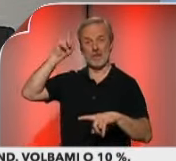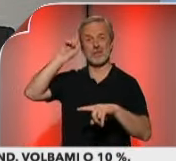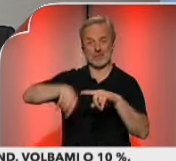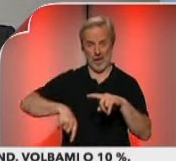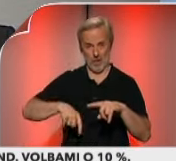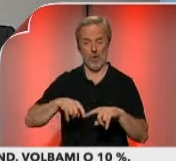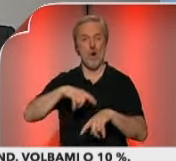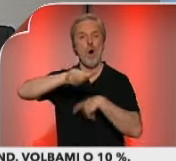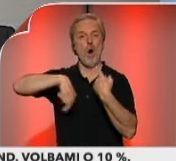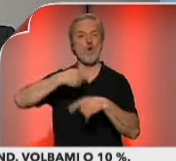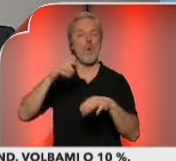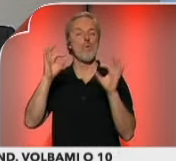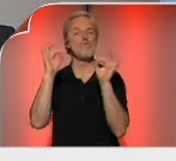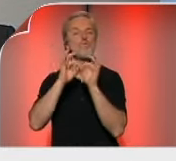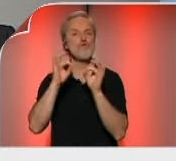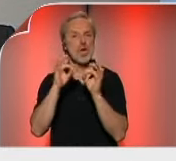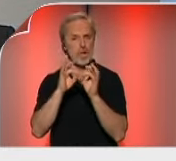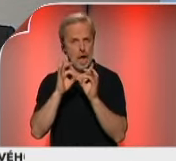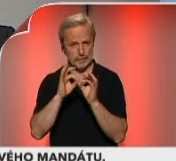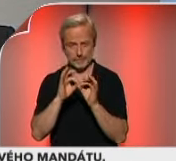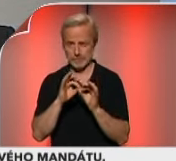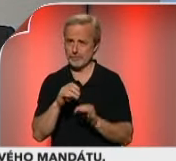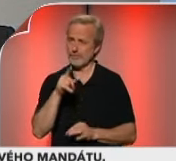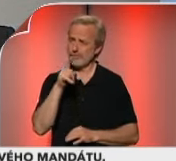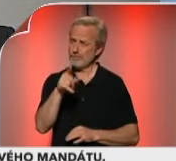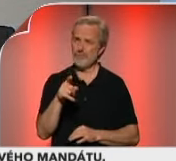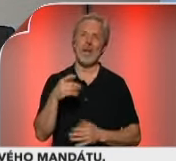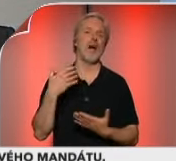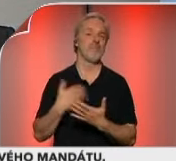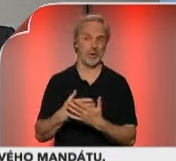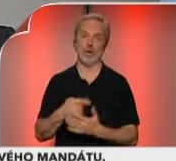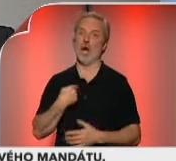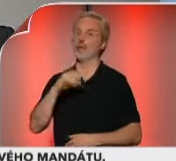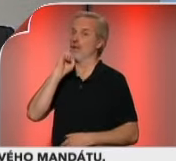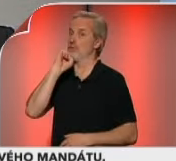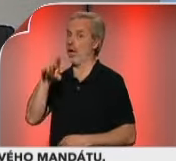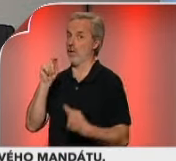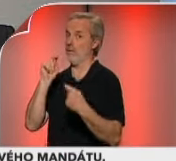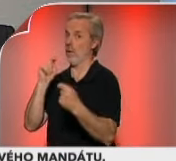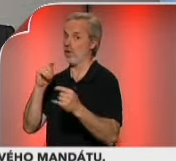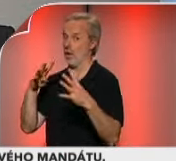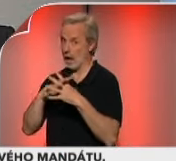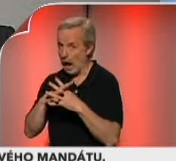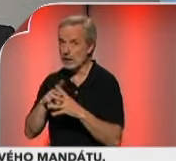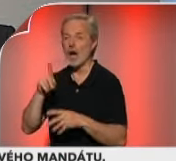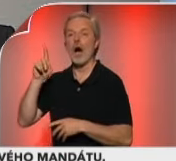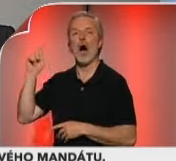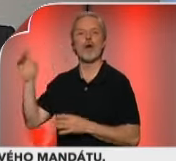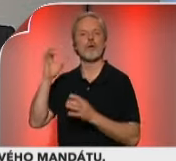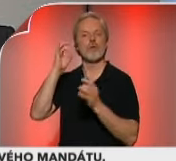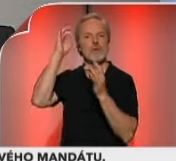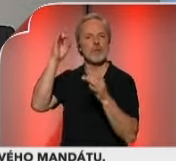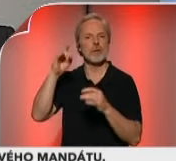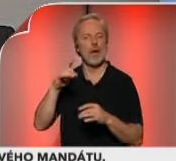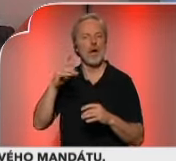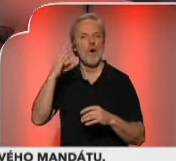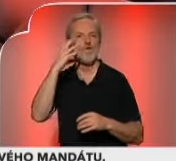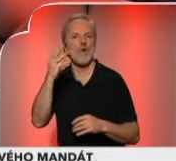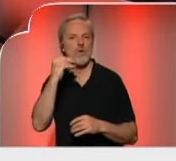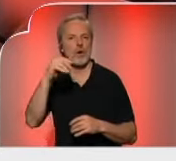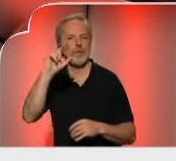odehrávaly Myslím si že to je účelová záležitost která mě měla diskreditovat A poškodit já chete říct že to